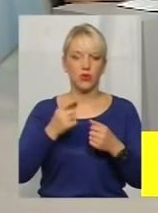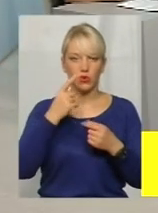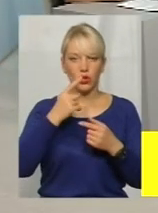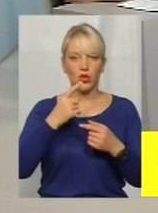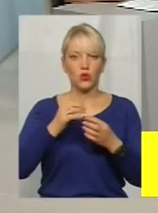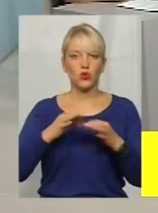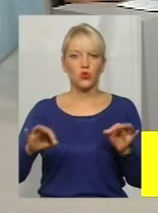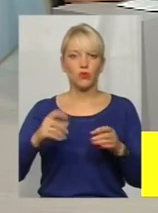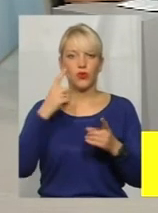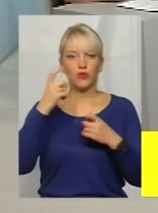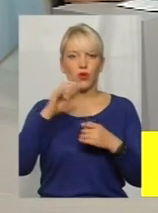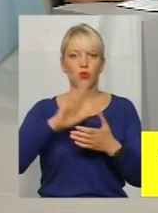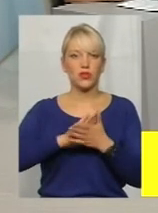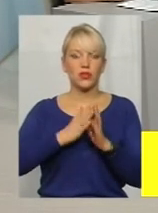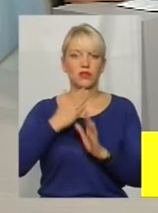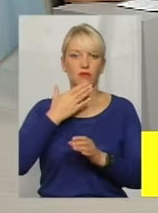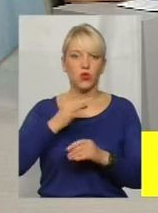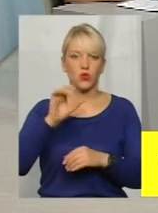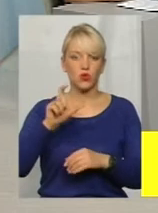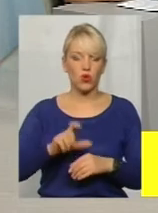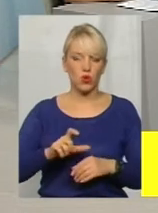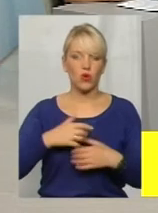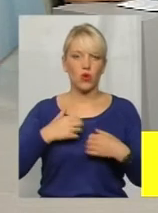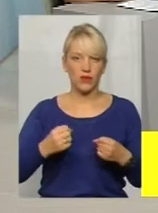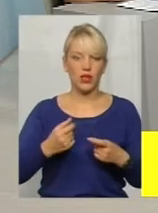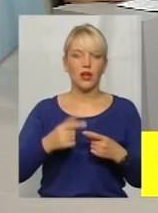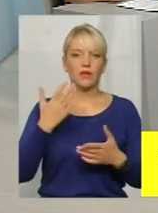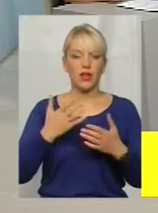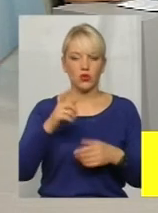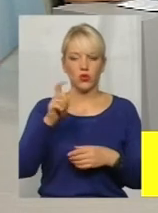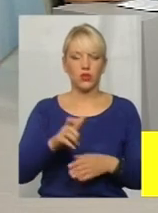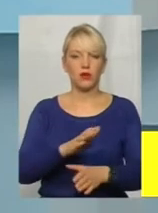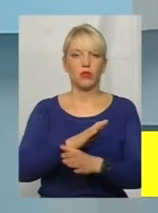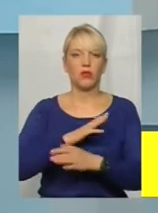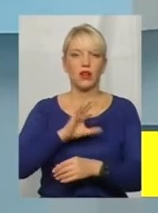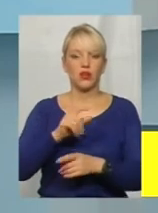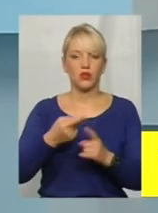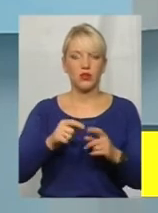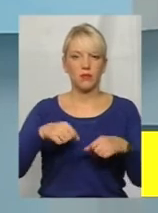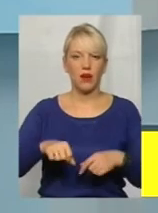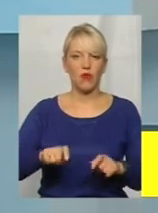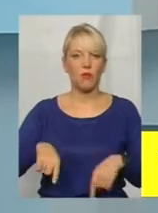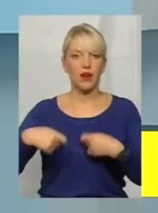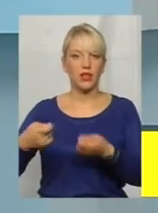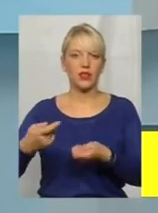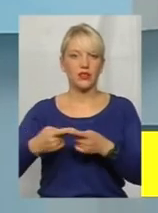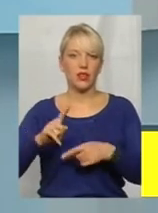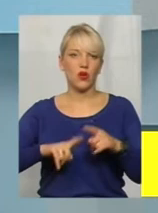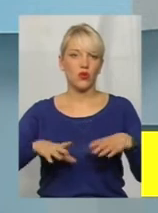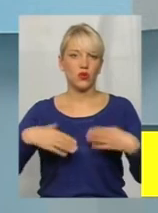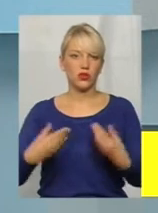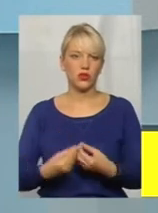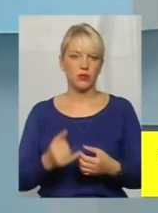інформацію про стан свого здоров'я. Якщо особа померла, то відповідно дані права переходять до його родичів. Або якщо